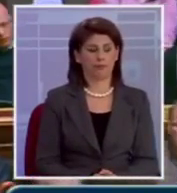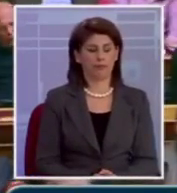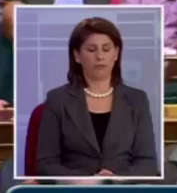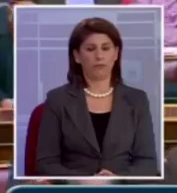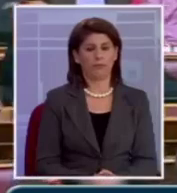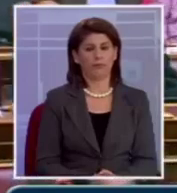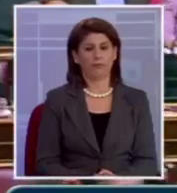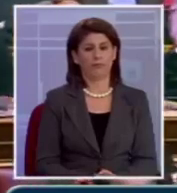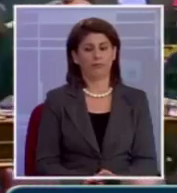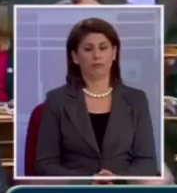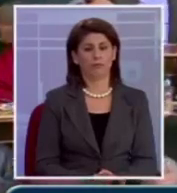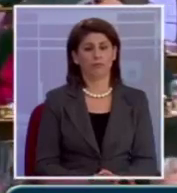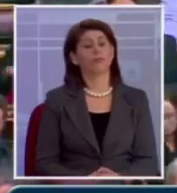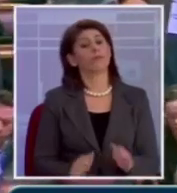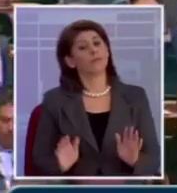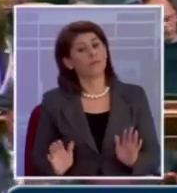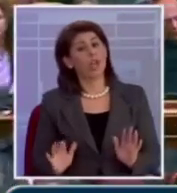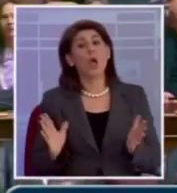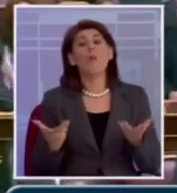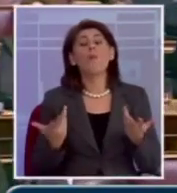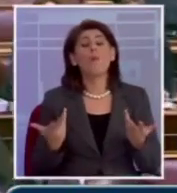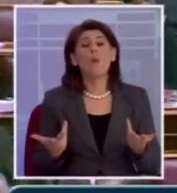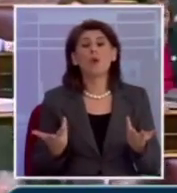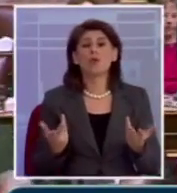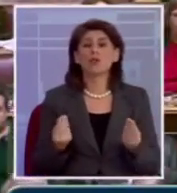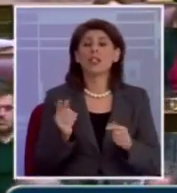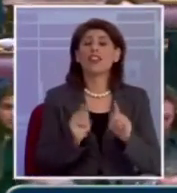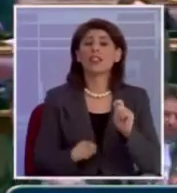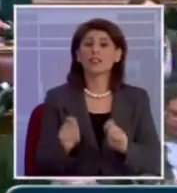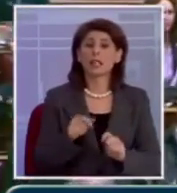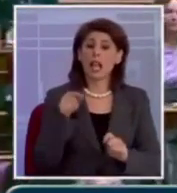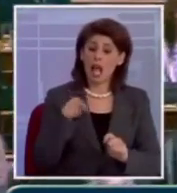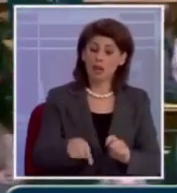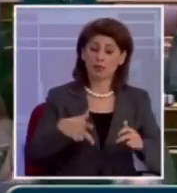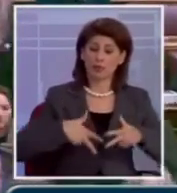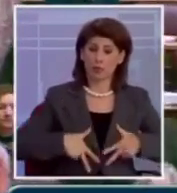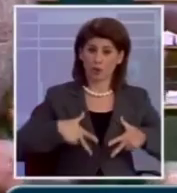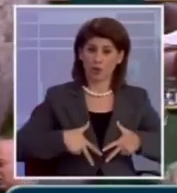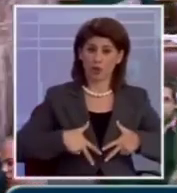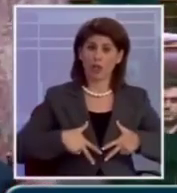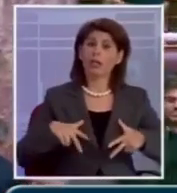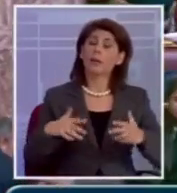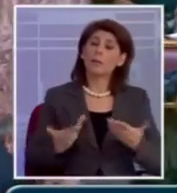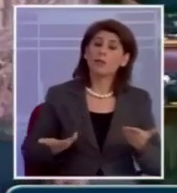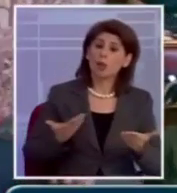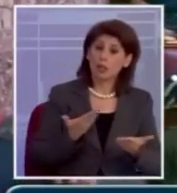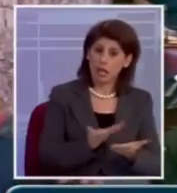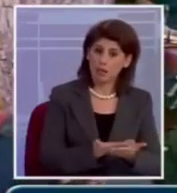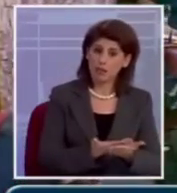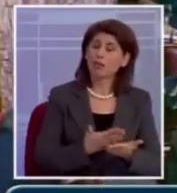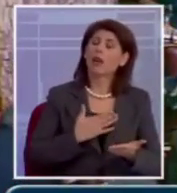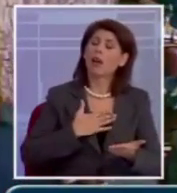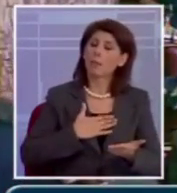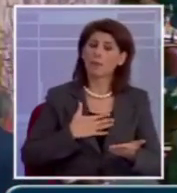Άρα, το πώς θα διαμορφωθεί αυτό το Υπουργείο και ποιες προτάσεις, εμείς